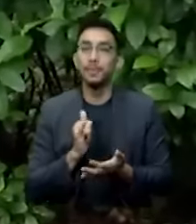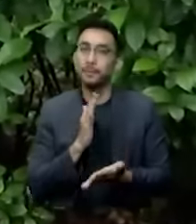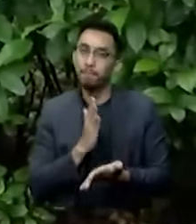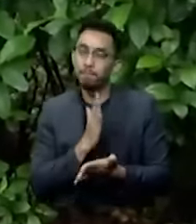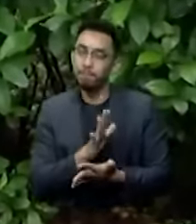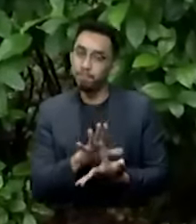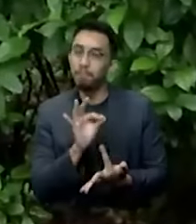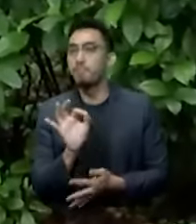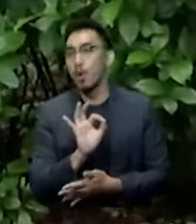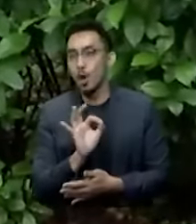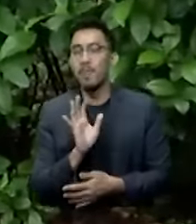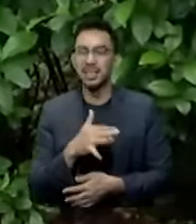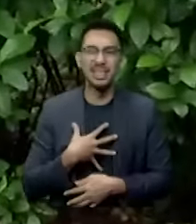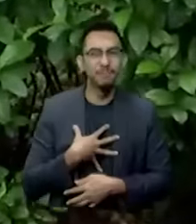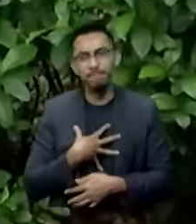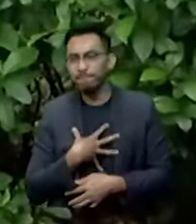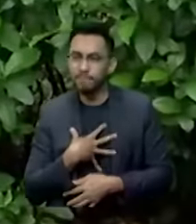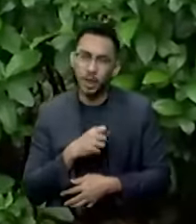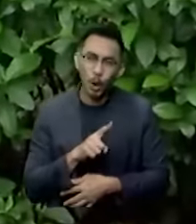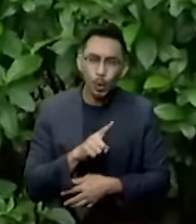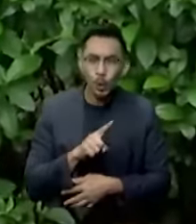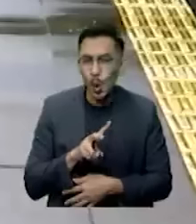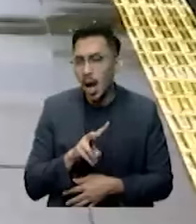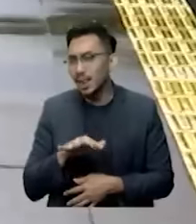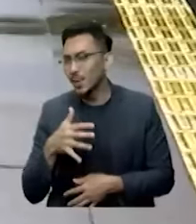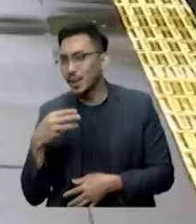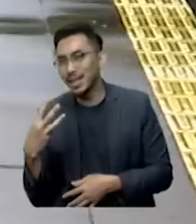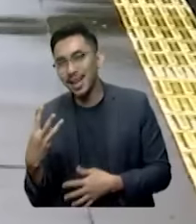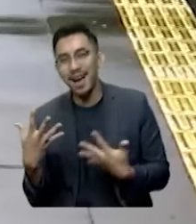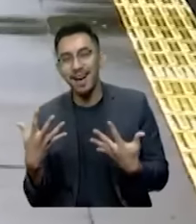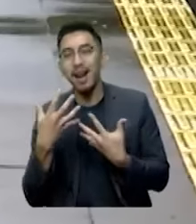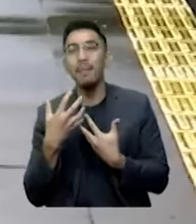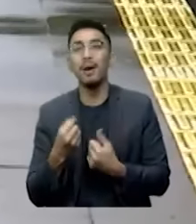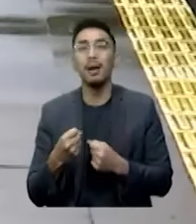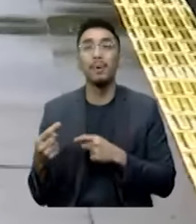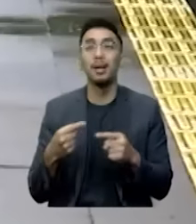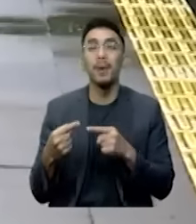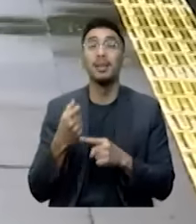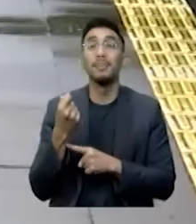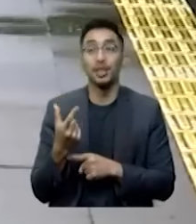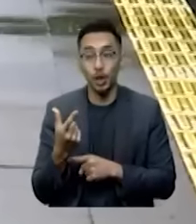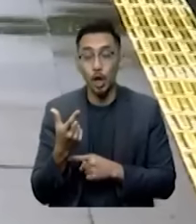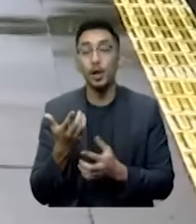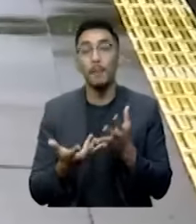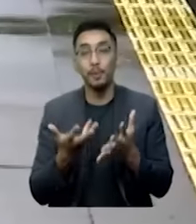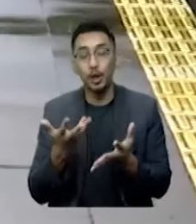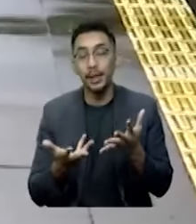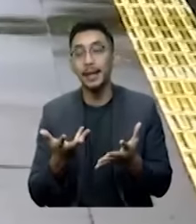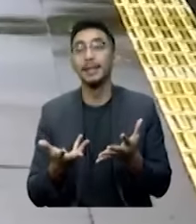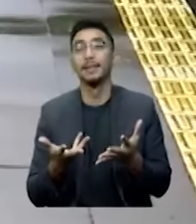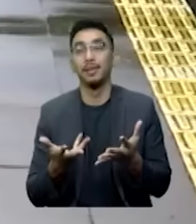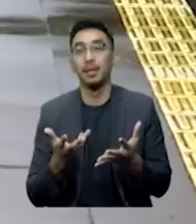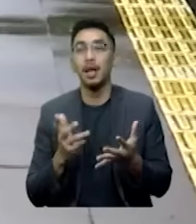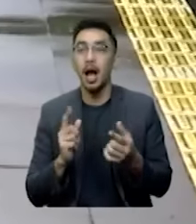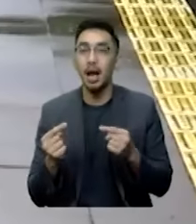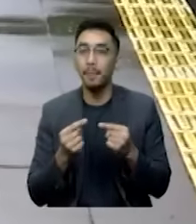agak ragu-ragu antara 1, 2, atau 3. Jadi sih saya berharapnya debat besok nanti mungkin ada perdebatan-perdebatan yang